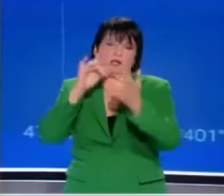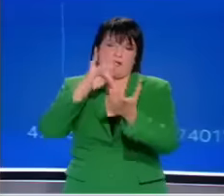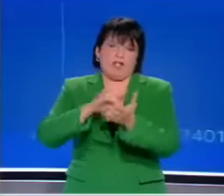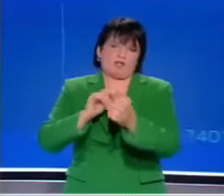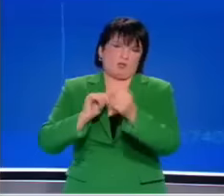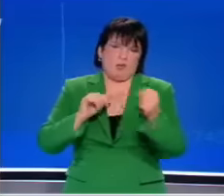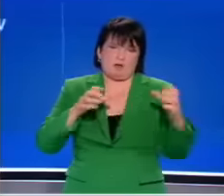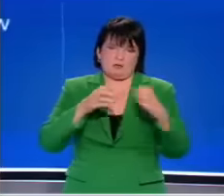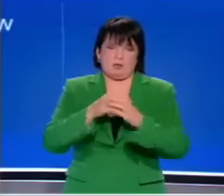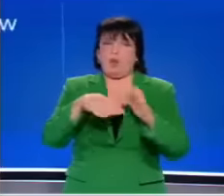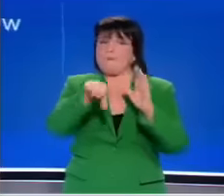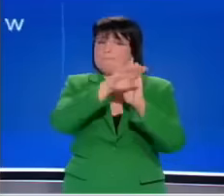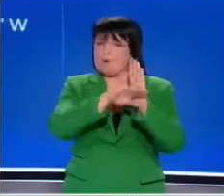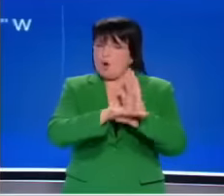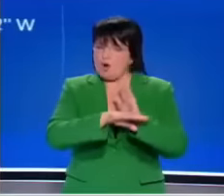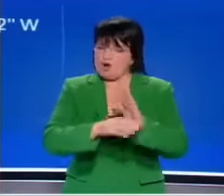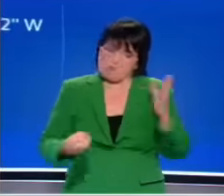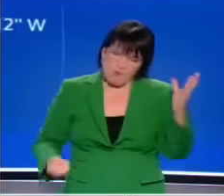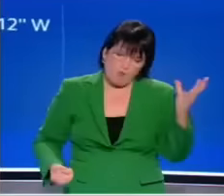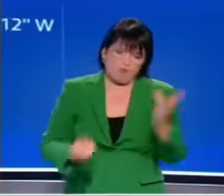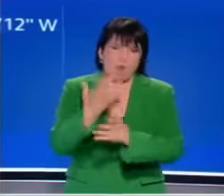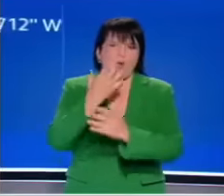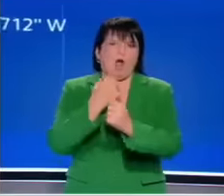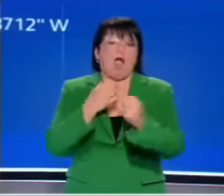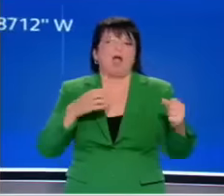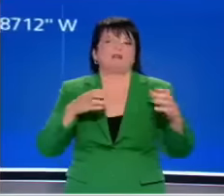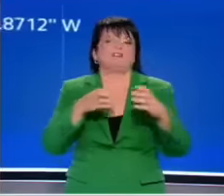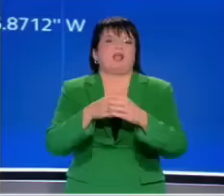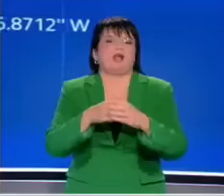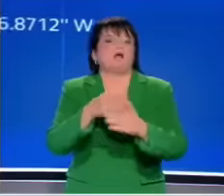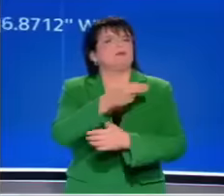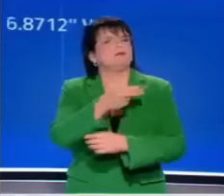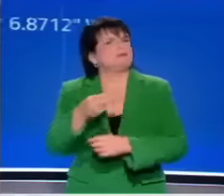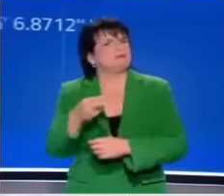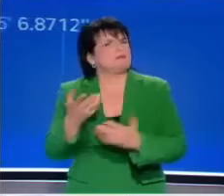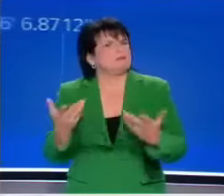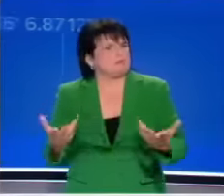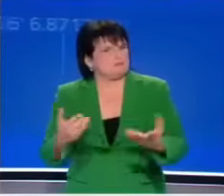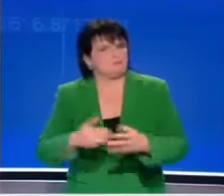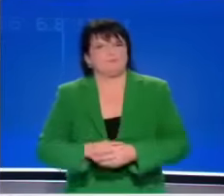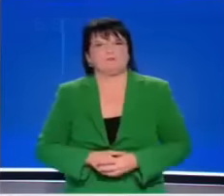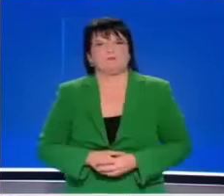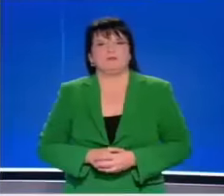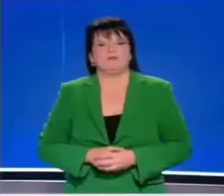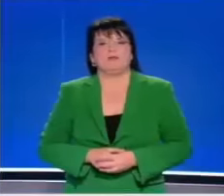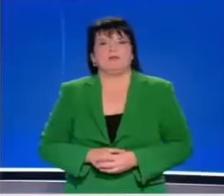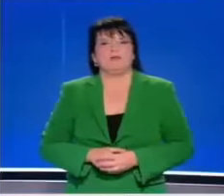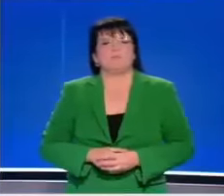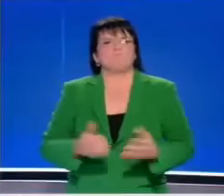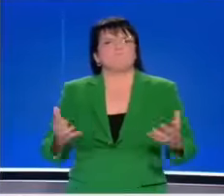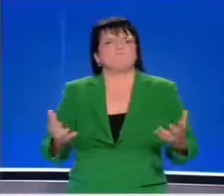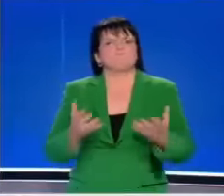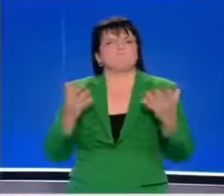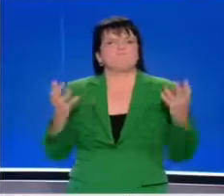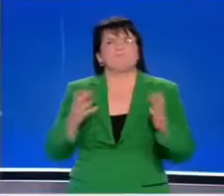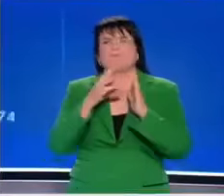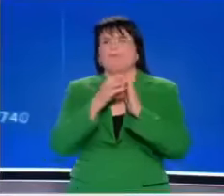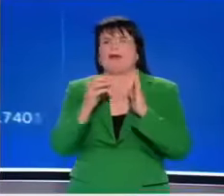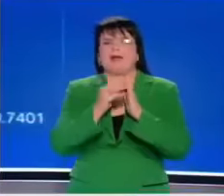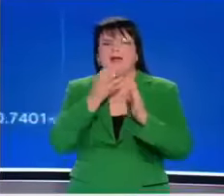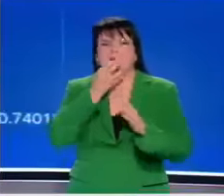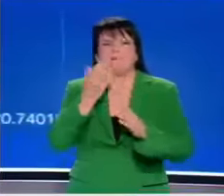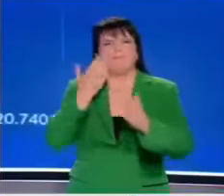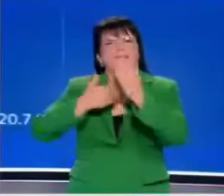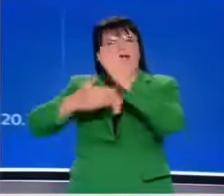αριστεράς με ένα πρόγραμμα σύγχρονης αριστεράς τι σημαίνει αυτό σημαίνει ότι σε σχέση με μια ας το πούμε